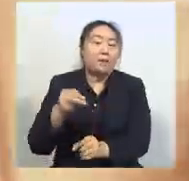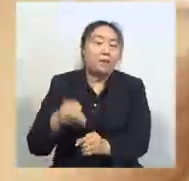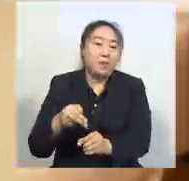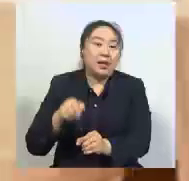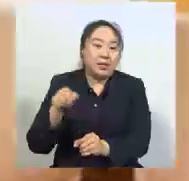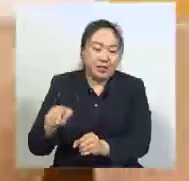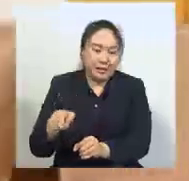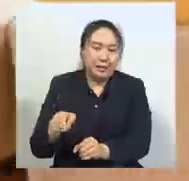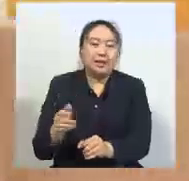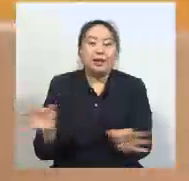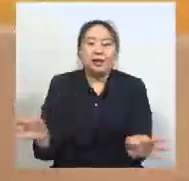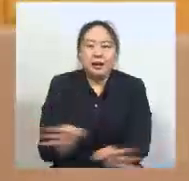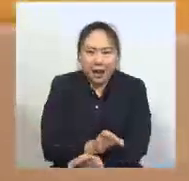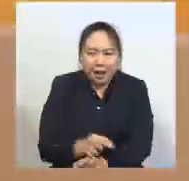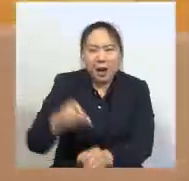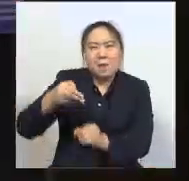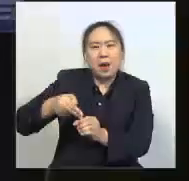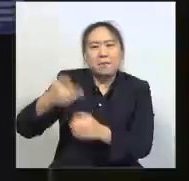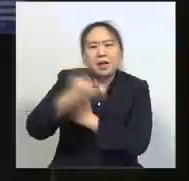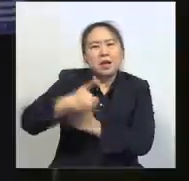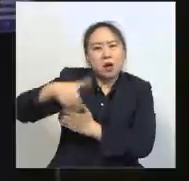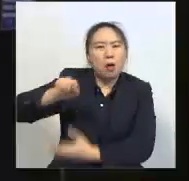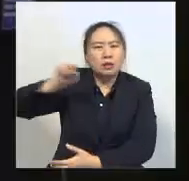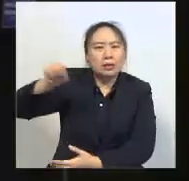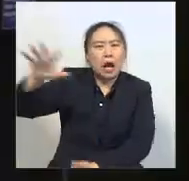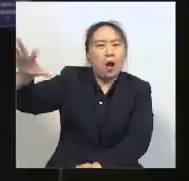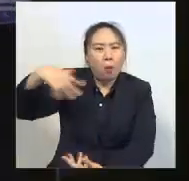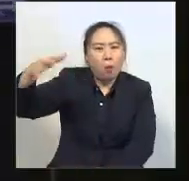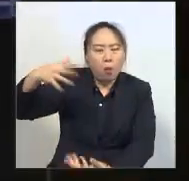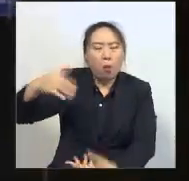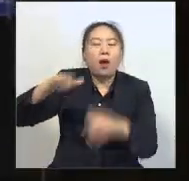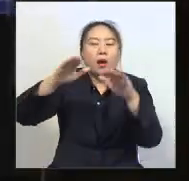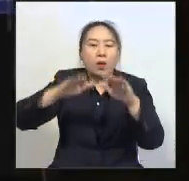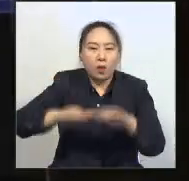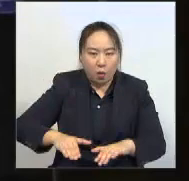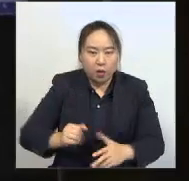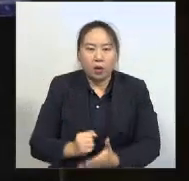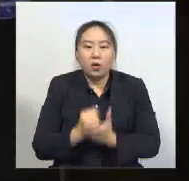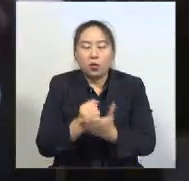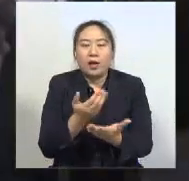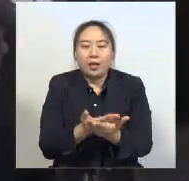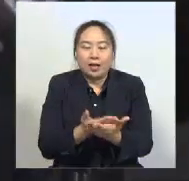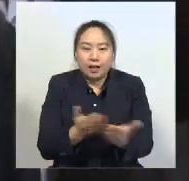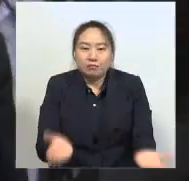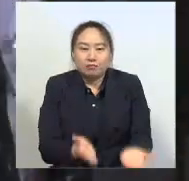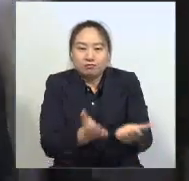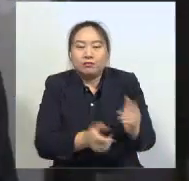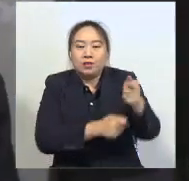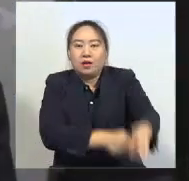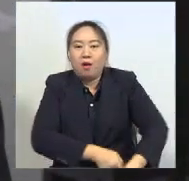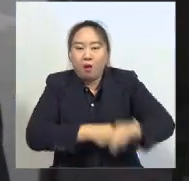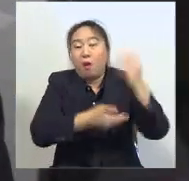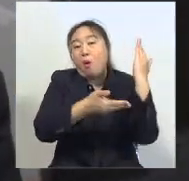ดแทนลดการนำเข้าน้ำมันเชื้อเพลิงจากต่างประเทศและช่วยเพิ่มเสถียรภาพด้านราคาให้กับเกษตรกรผู้ปลูกป